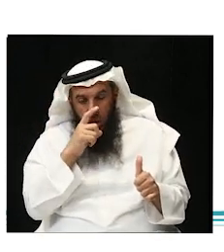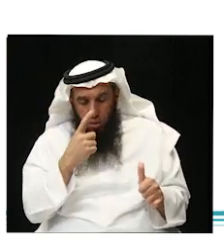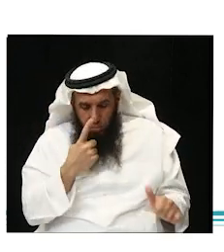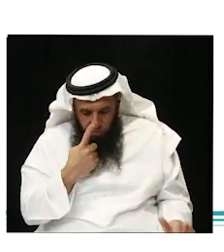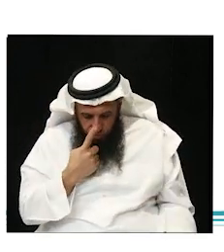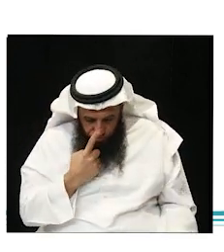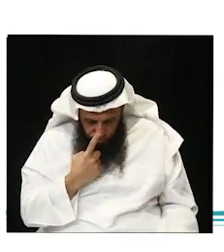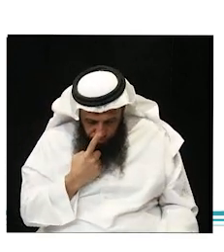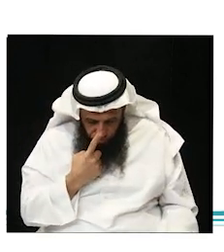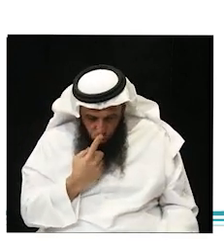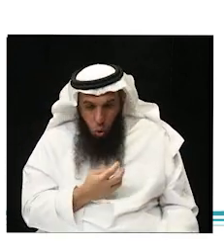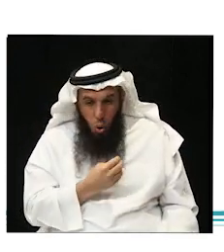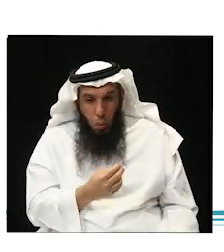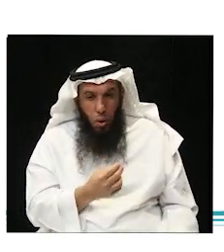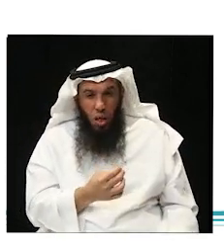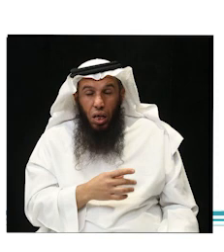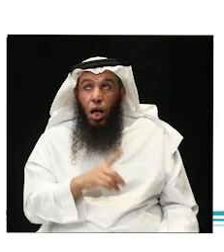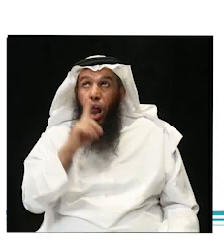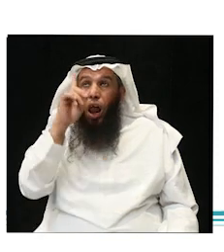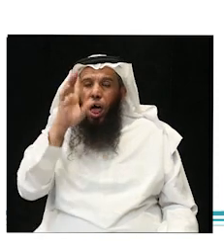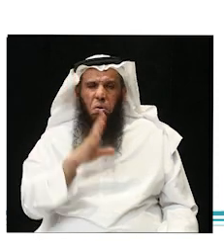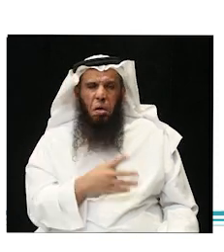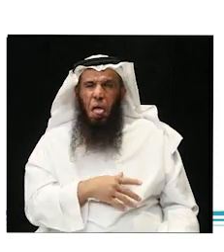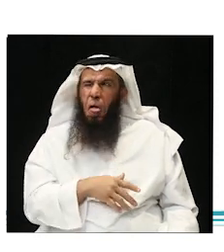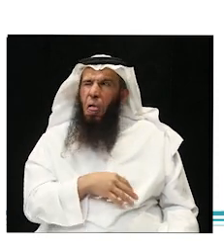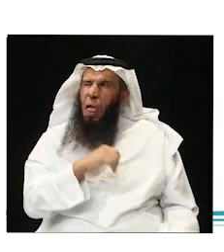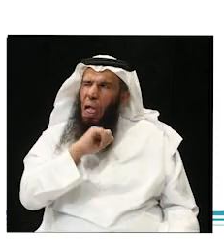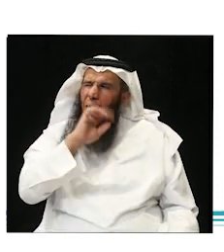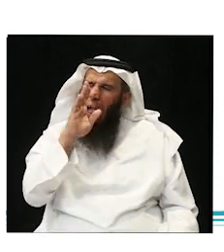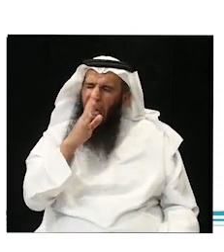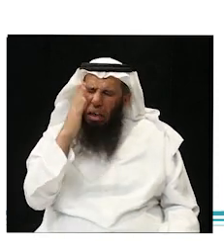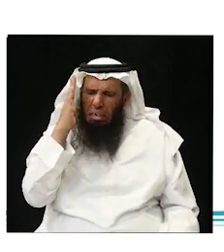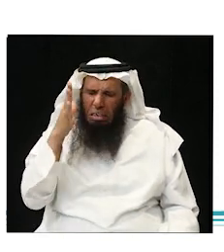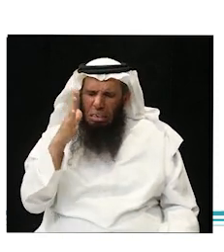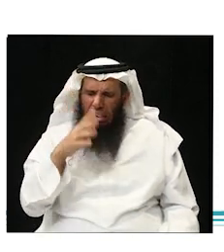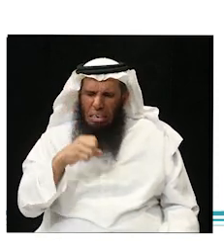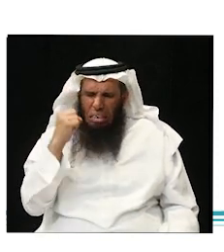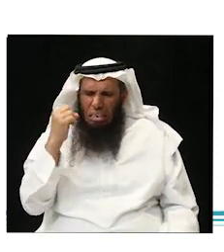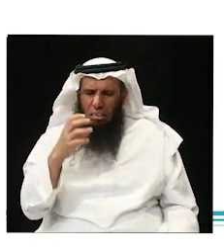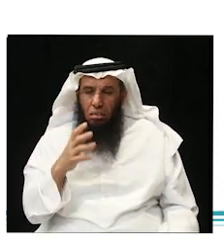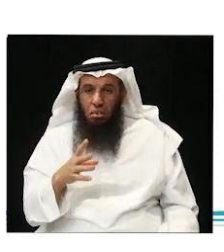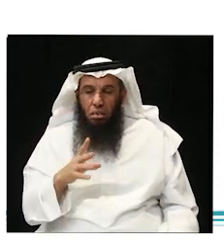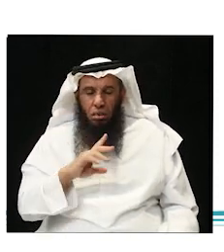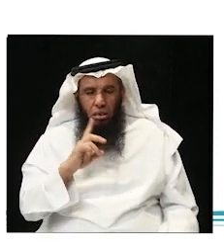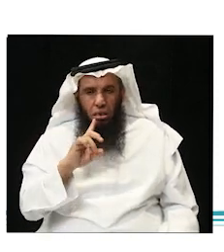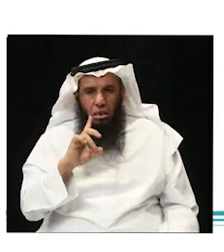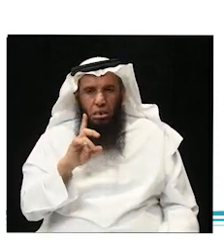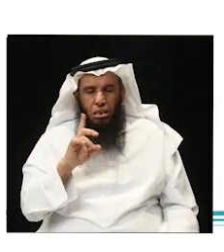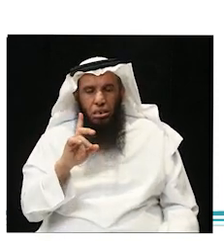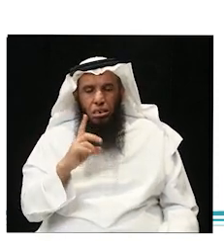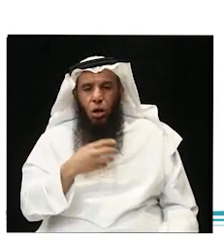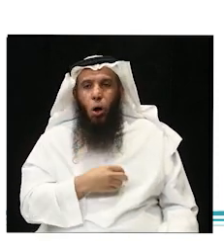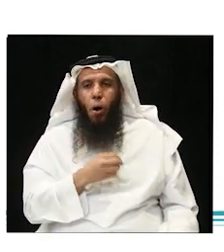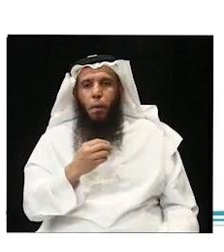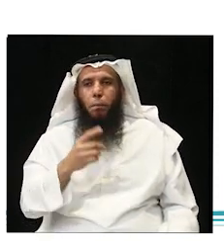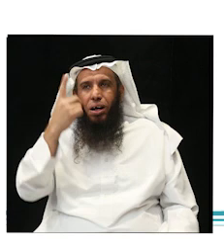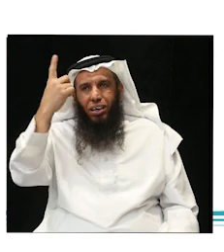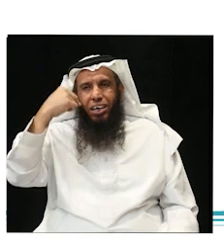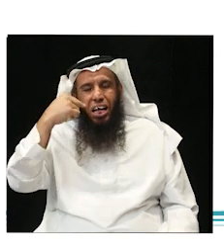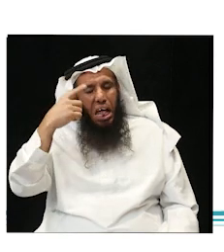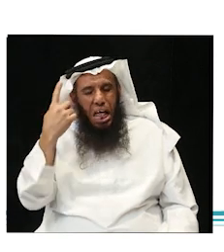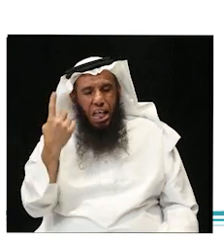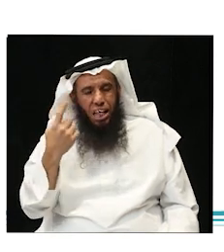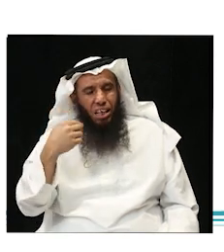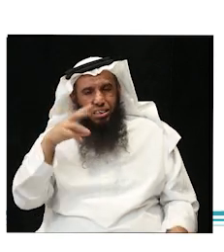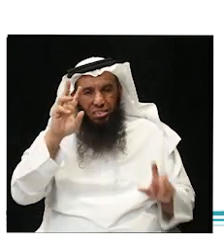فيأخذ يعني بالأوامر ويترك النواهي، يعني يفعل الأوامر ويترك النواهي. ولهذا قال